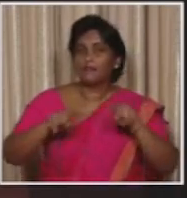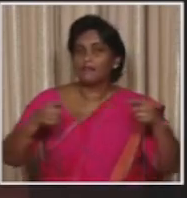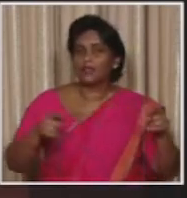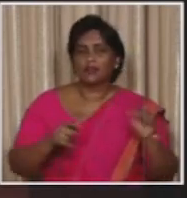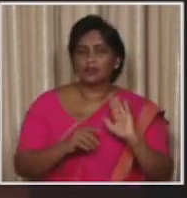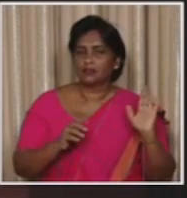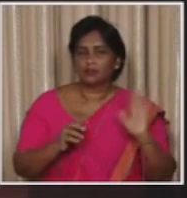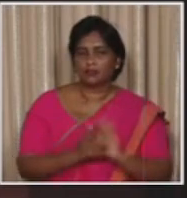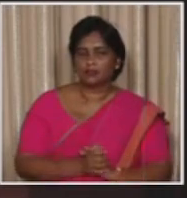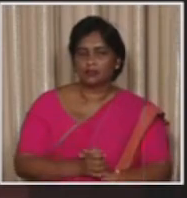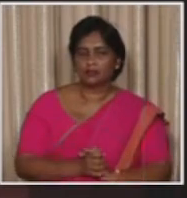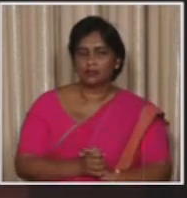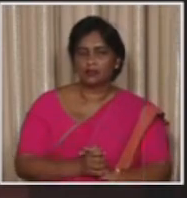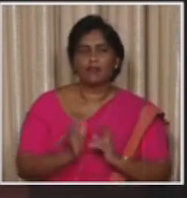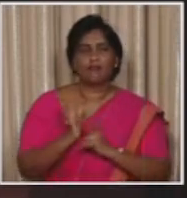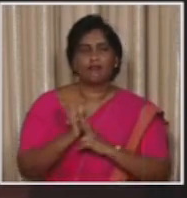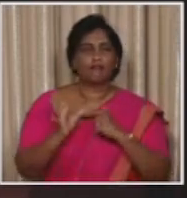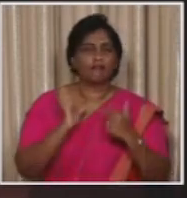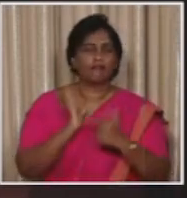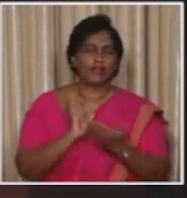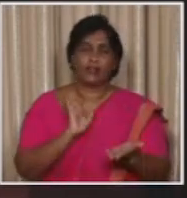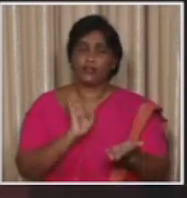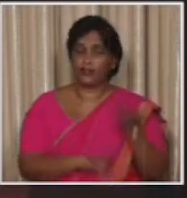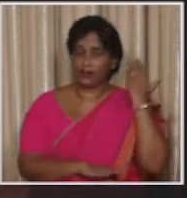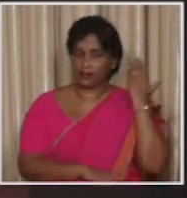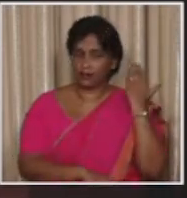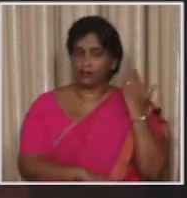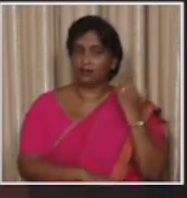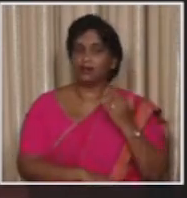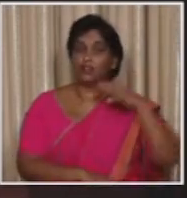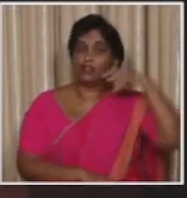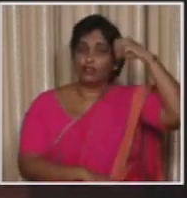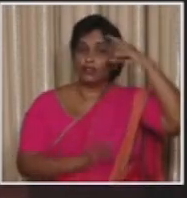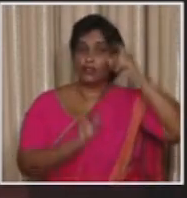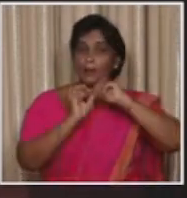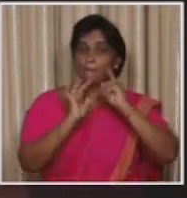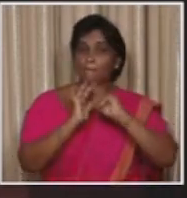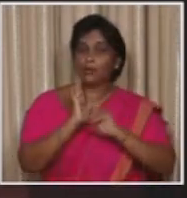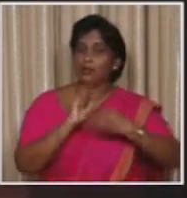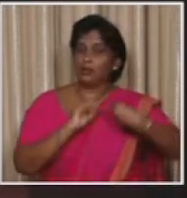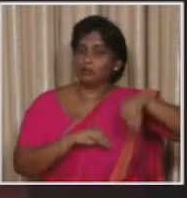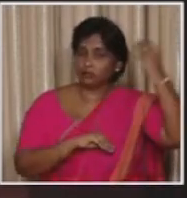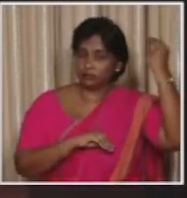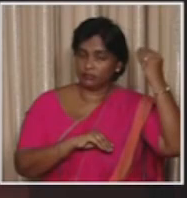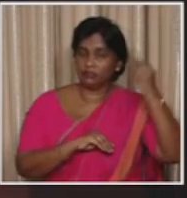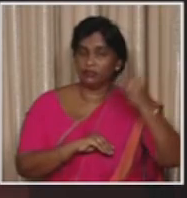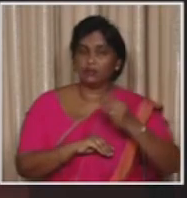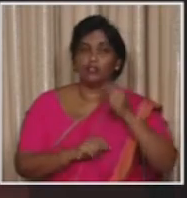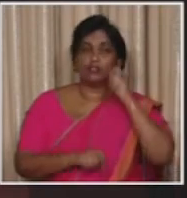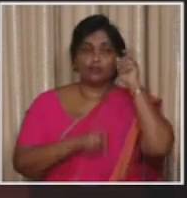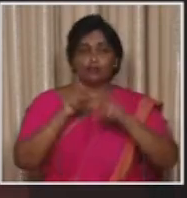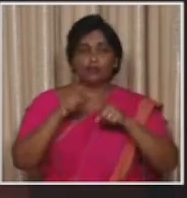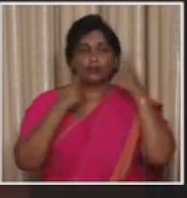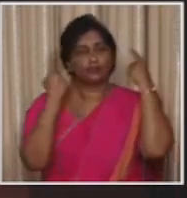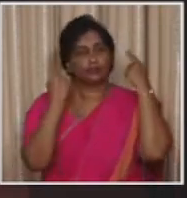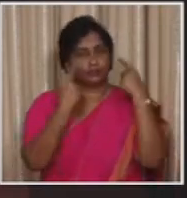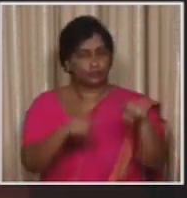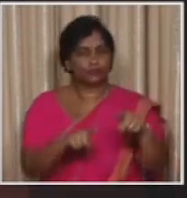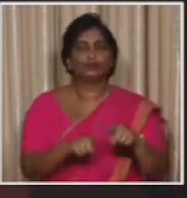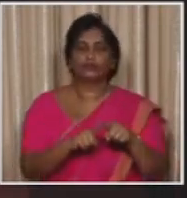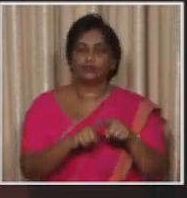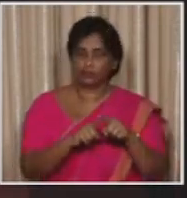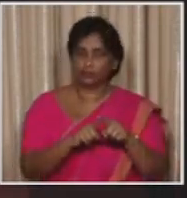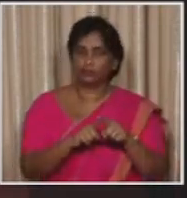නෙවෙයි. වැට් එක වැඩි කරලා, විදුලි බිල වැඩි කරලා, ජනතාවගේ හිසමත කරපිට